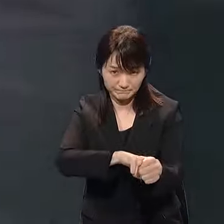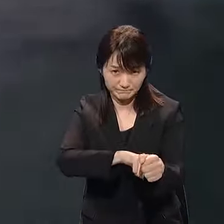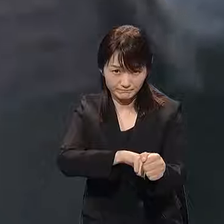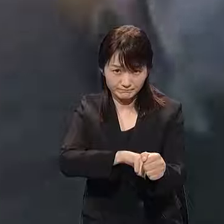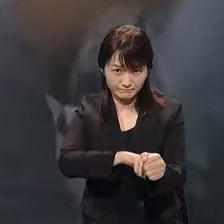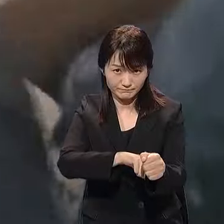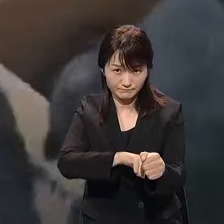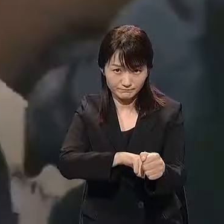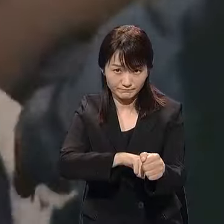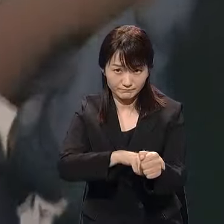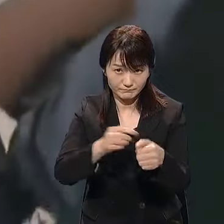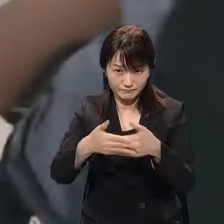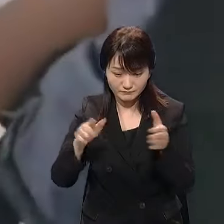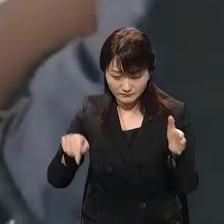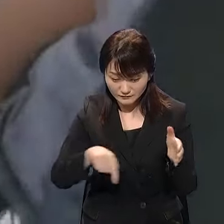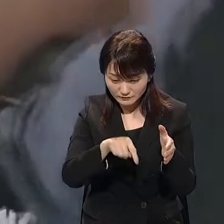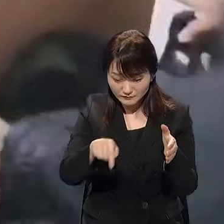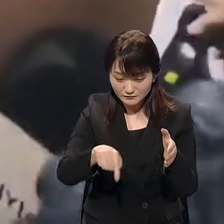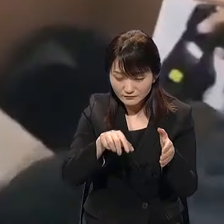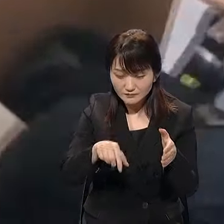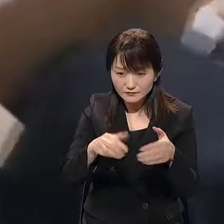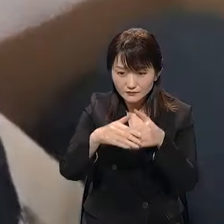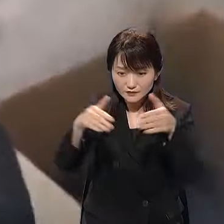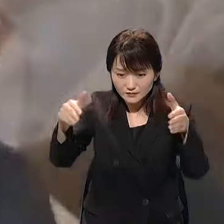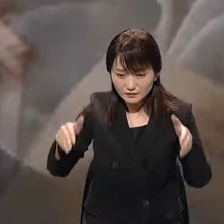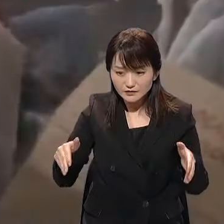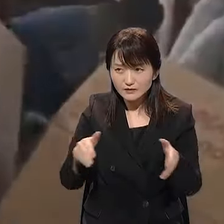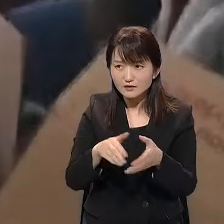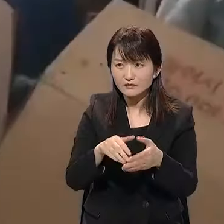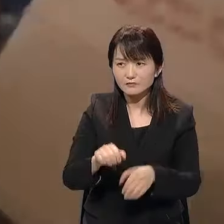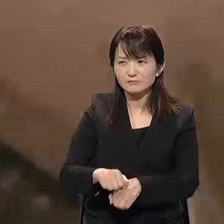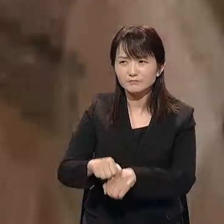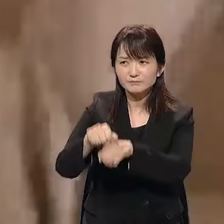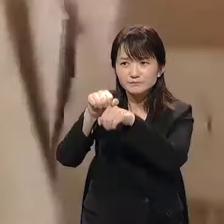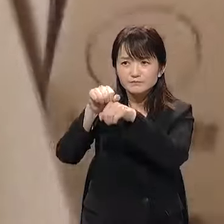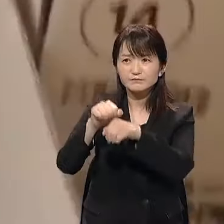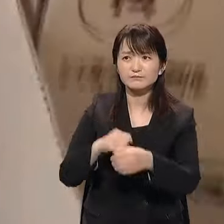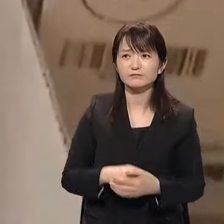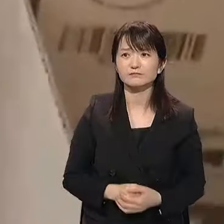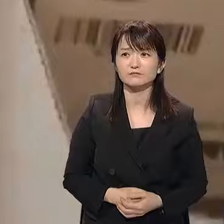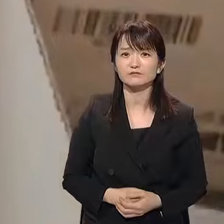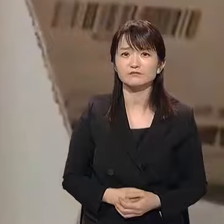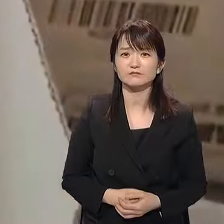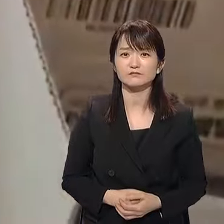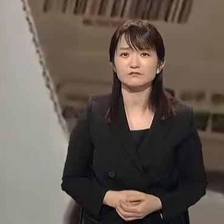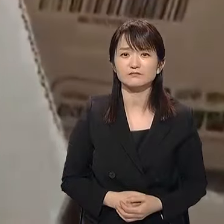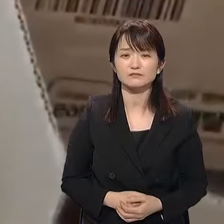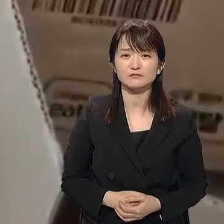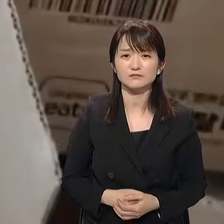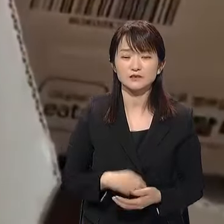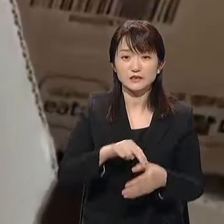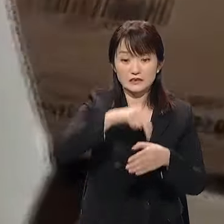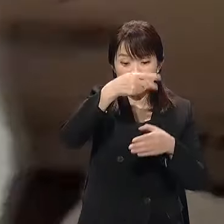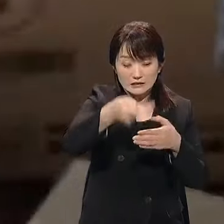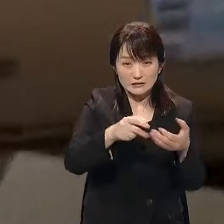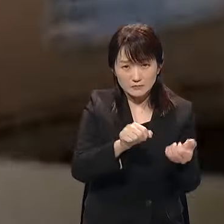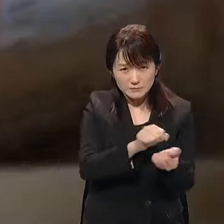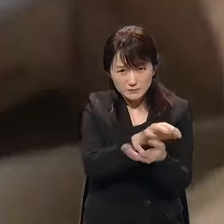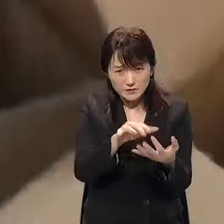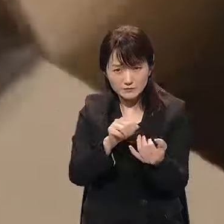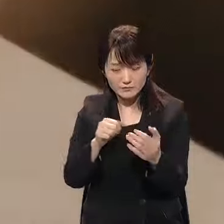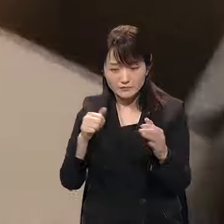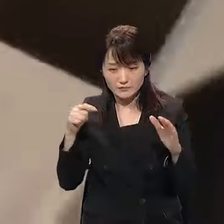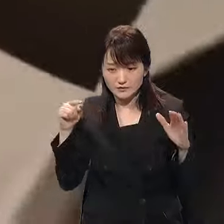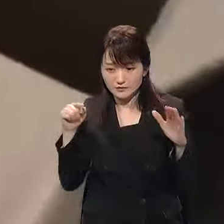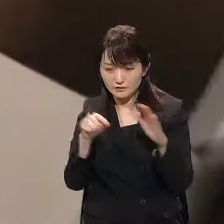울음소리 들리시죠? 방 안에는 또 빈 택배 상자가 한가득. 자, 박 변호사님, 네. 투신소동, 그리고 제압, 그리고 저